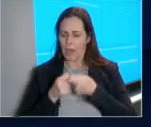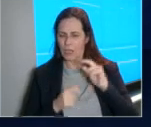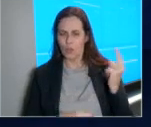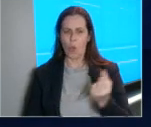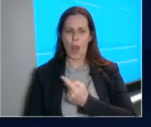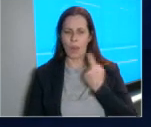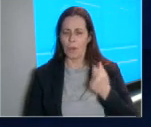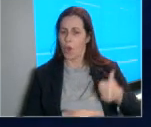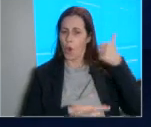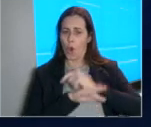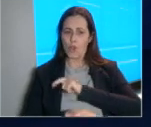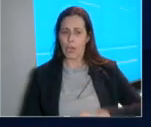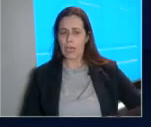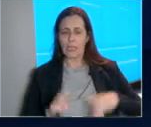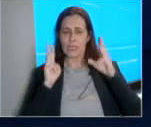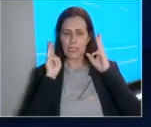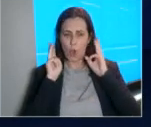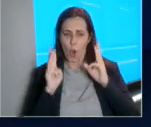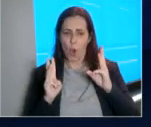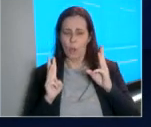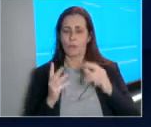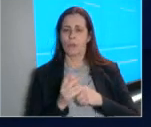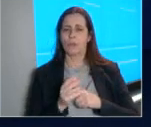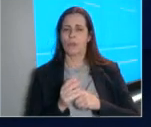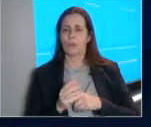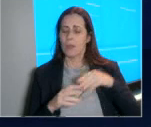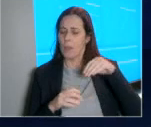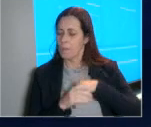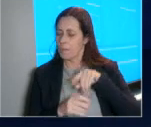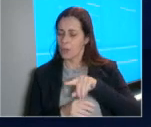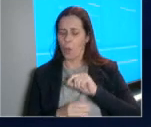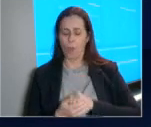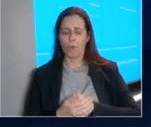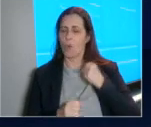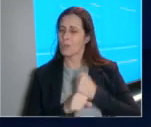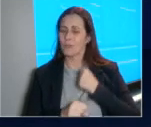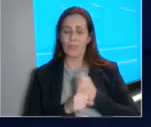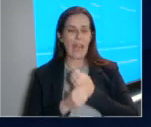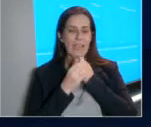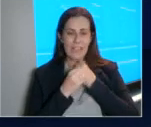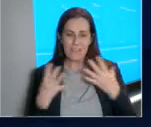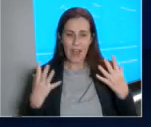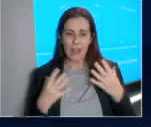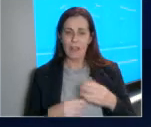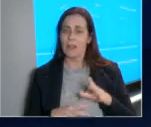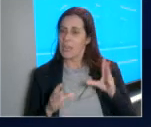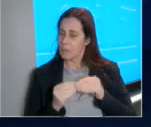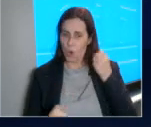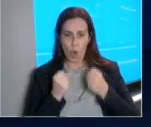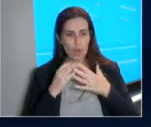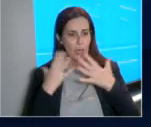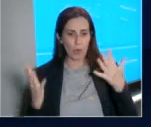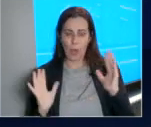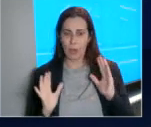הקהילות. ראש העיר סדרות, אלון דודי, בתוך מטה החירום שלו. כן. עושים עבודה נפלאה, עם קשיים גדולים,